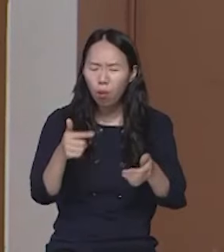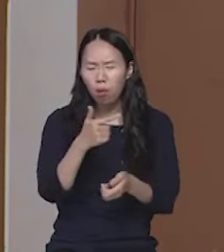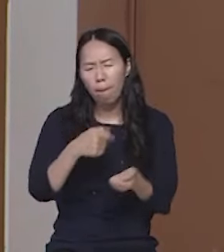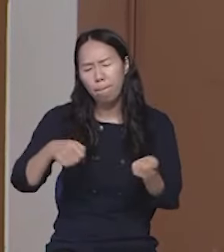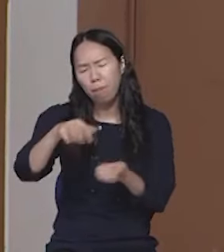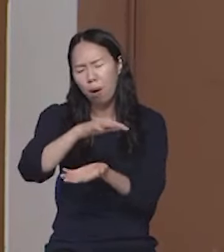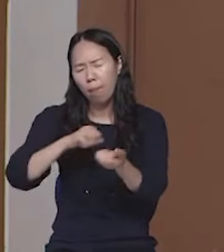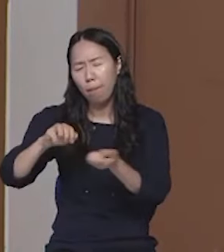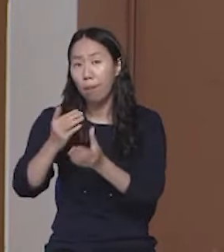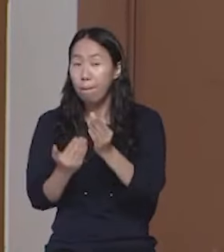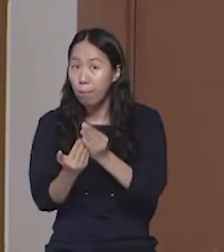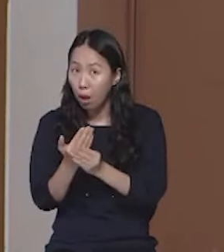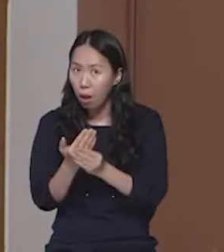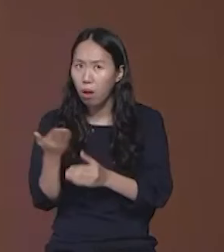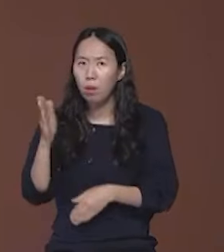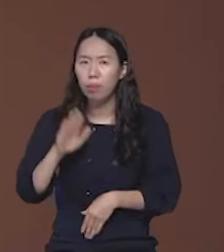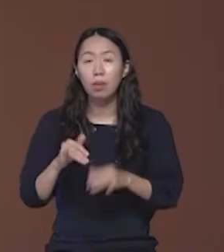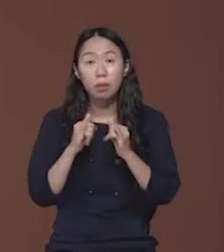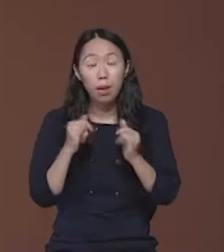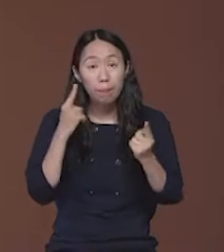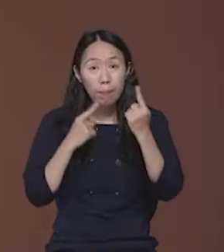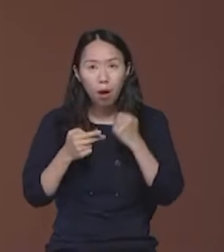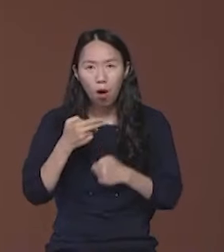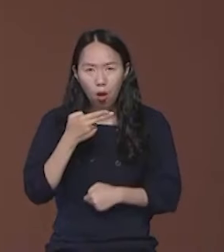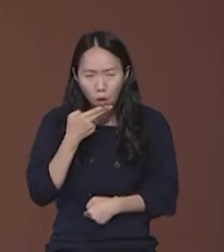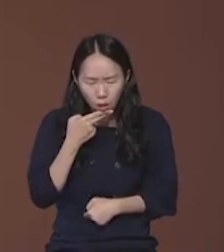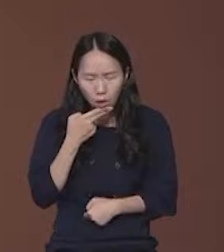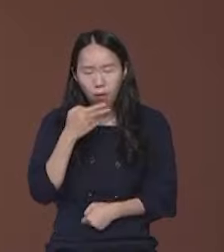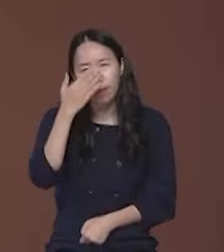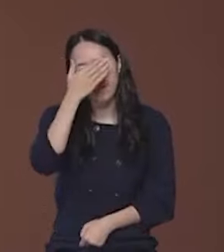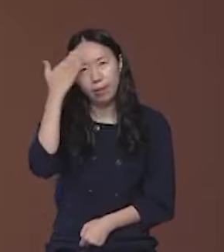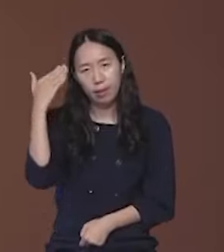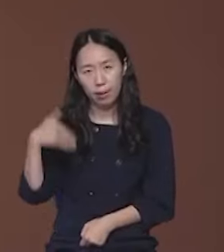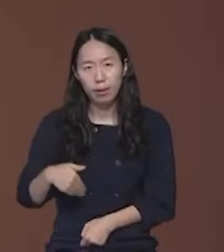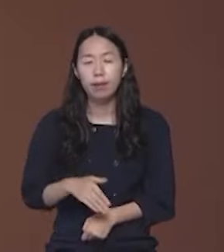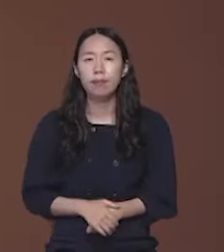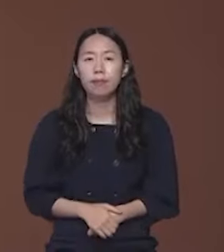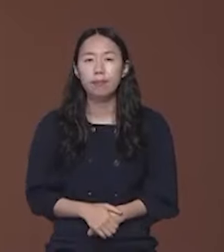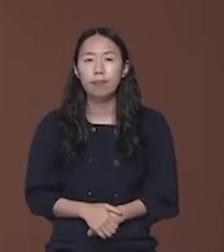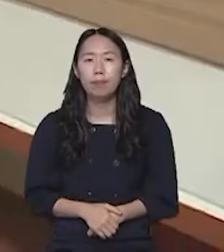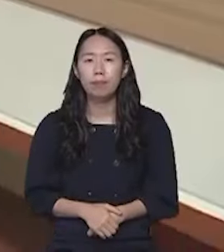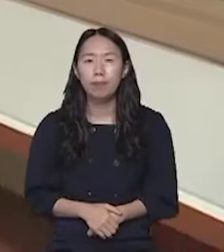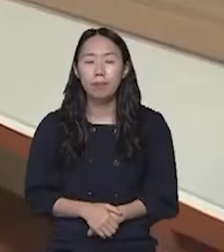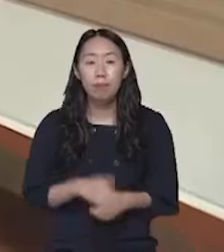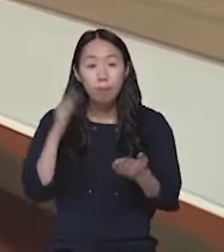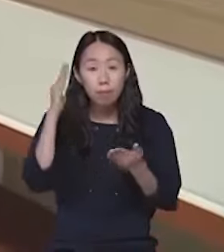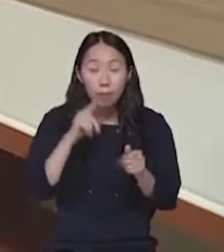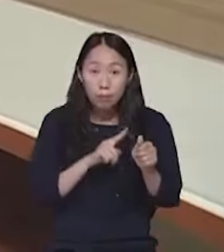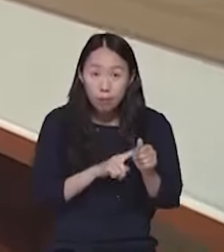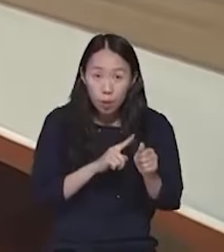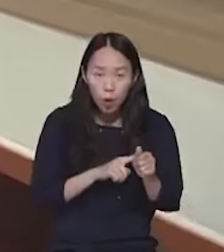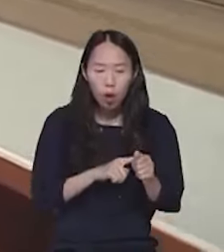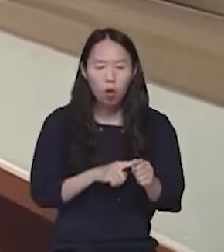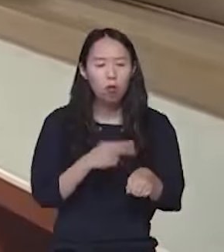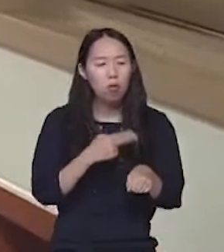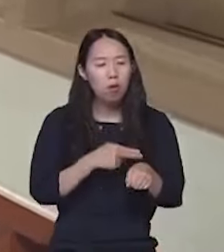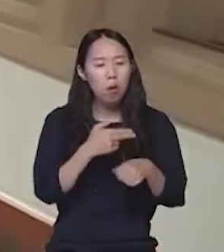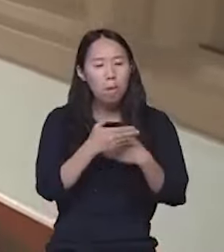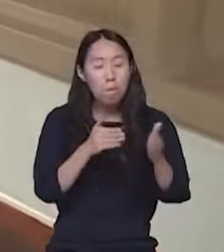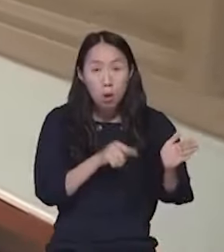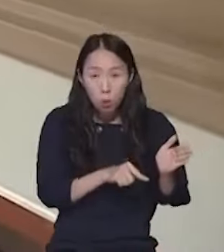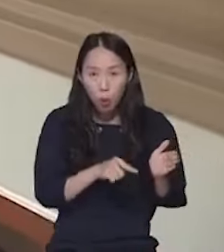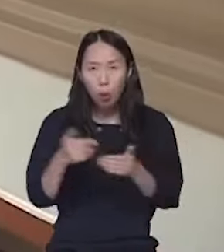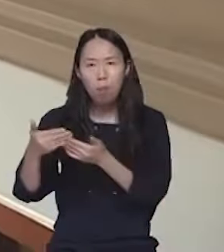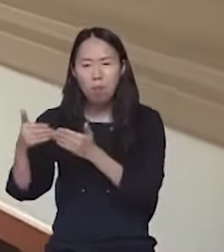혼란이 빚어졌지만 다행히 인명피해 없이 상황은 일단락됐습니다. 해당 학생은 교무실과 교실을 오가며 약